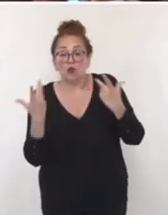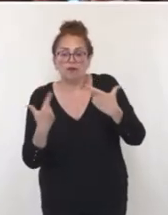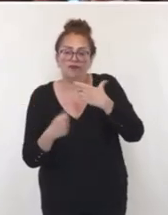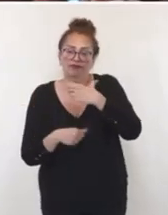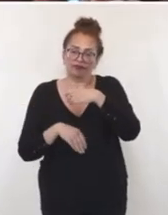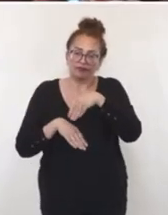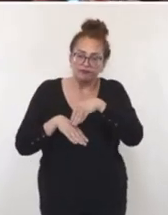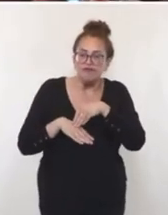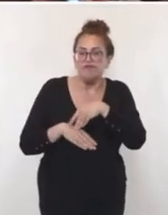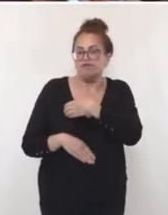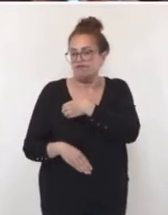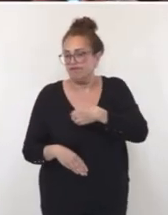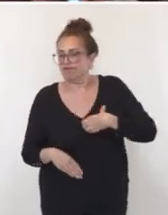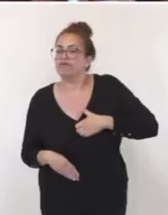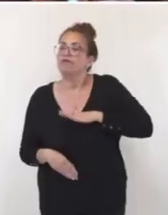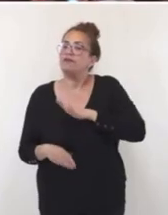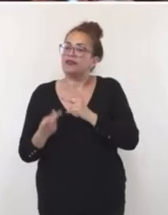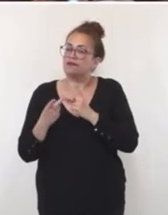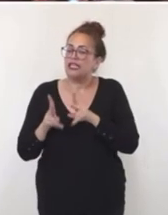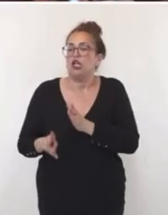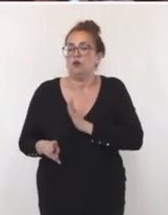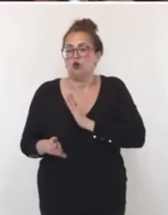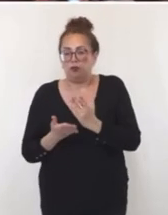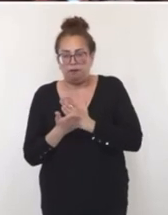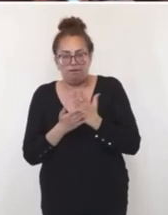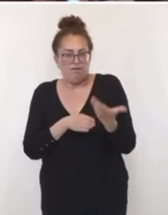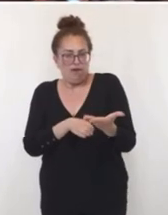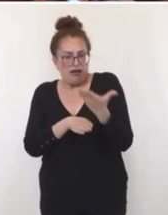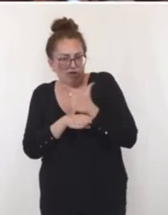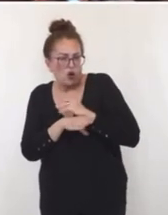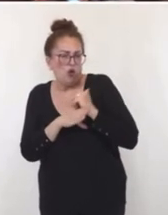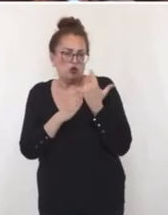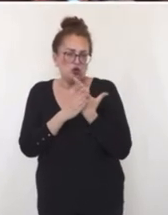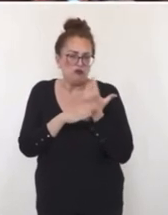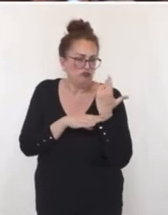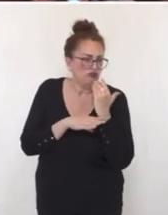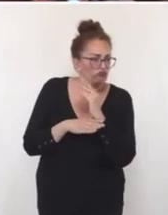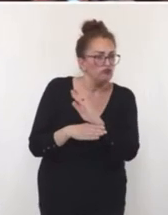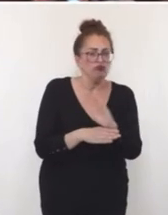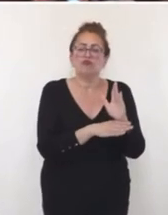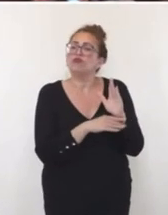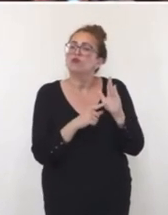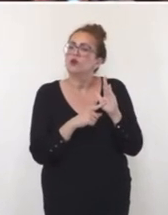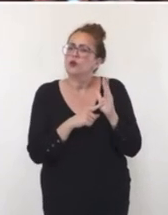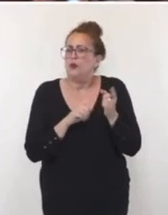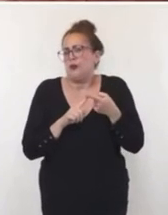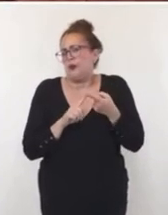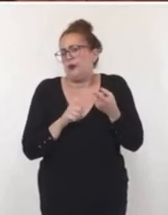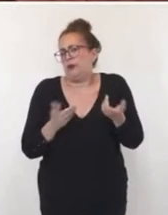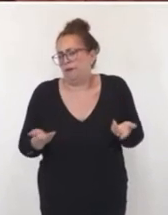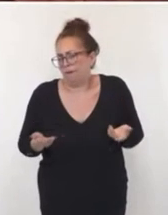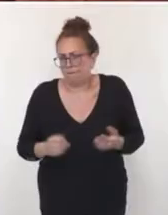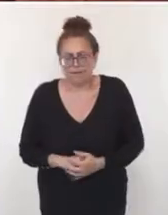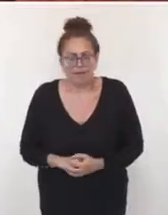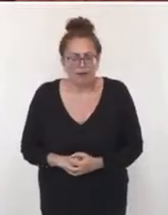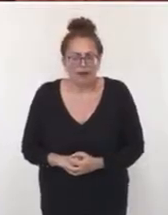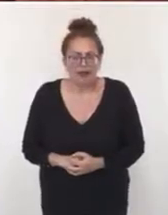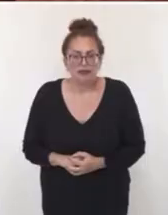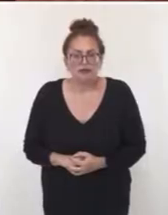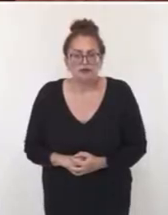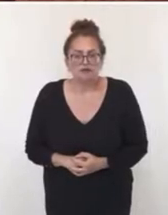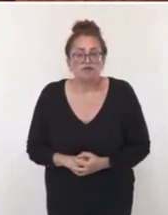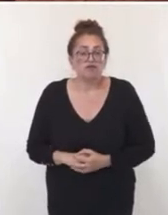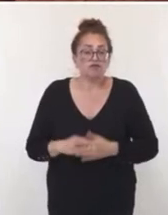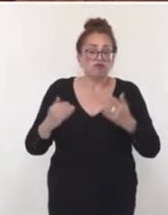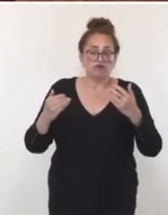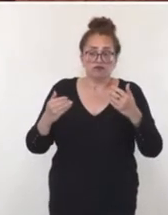peuvent aussi servir, quand elles se réunissent tous ensemble, à présenter des dossiers d'une importance essentielle. Elles sont constituées très